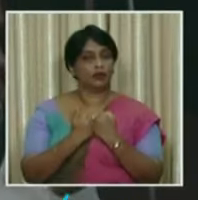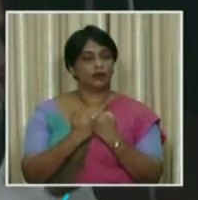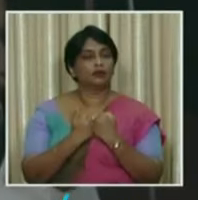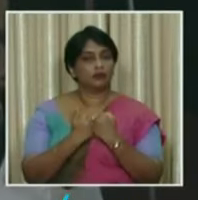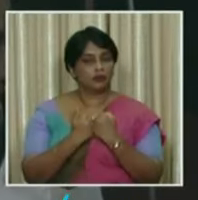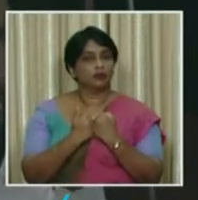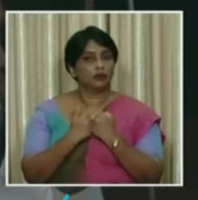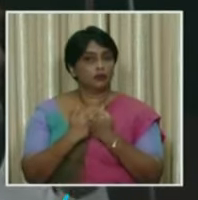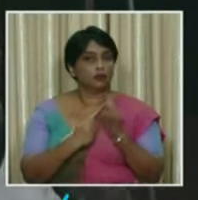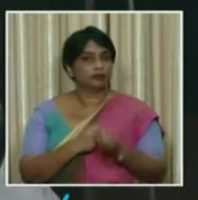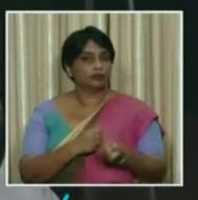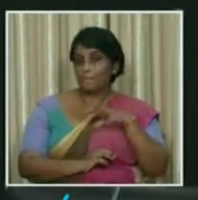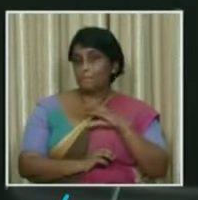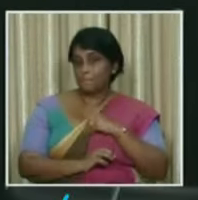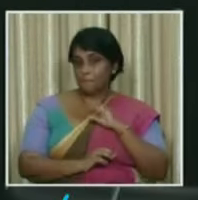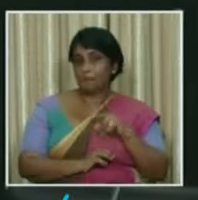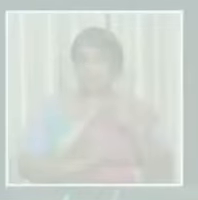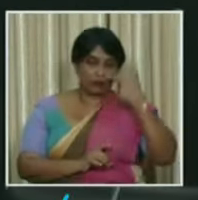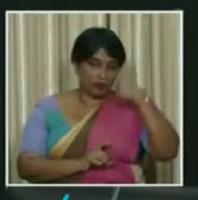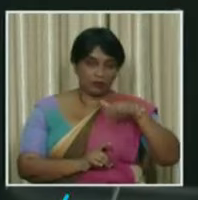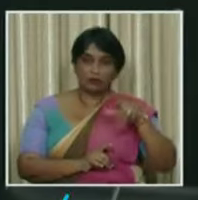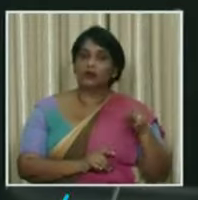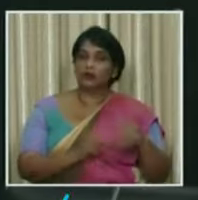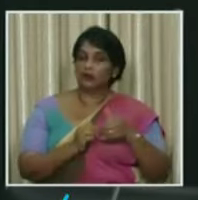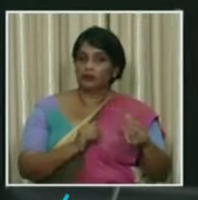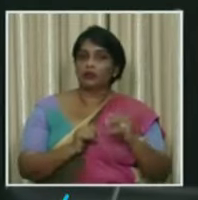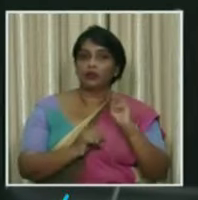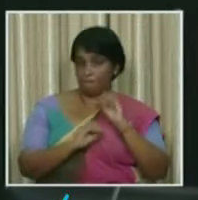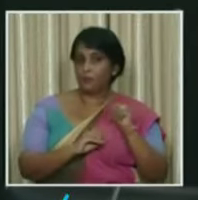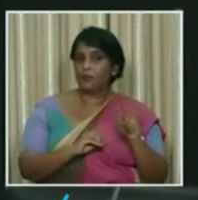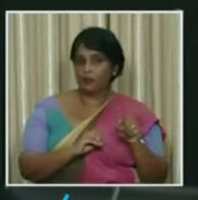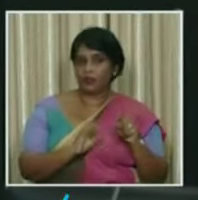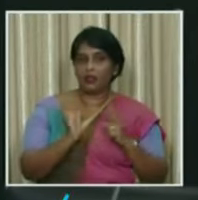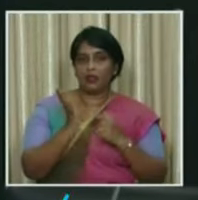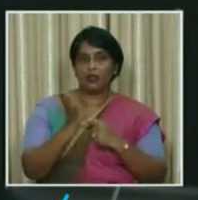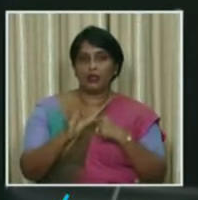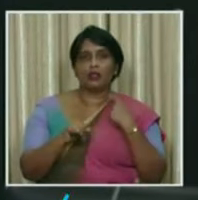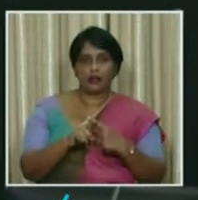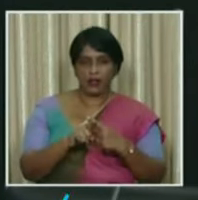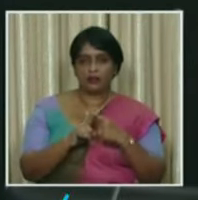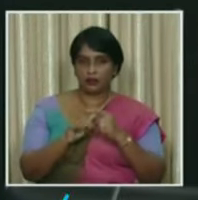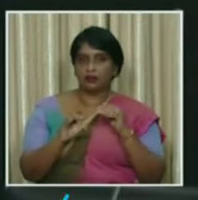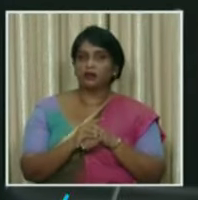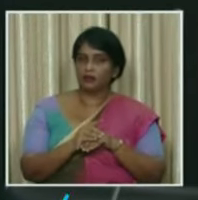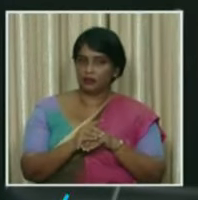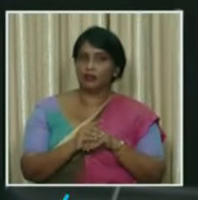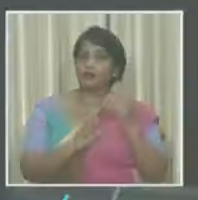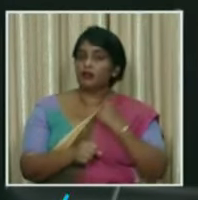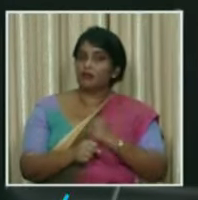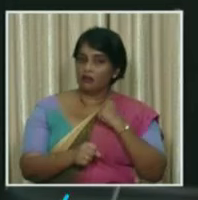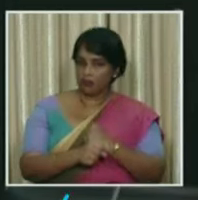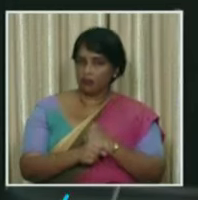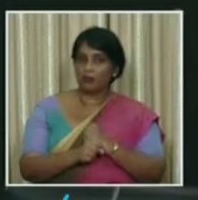ගිහිල්ලා ප්‍රවාහන ගාස්තු ඉහළ ගිහිල්ලා තියෙන හැම හේකෙකින්. ඉන්ධන මත මේ වන විට 30%ක පමණ බද්දක් තියෙනවා ලීටරයකට. ඒක විශේෂයෙන්ම